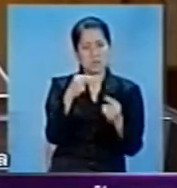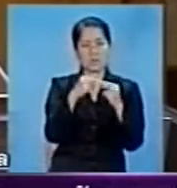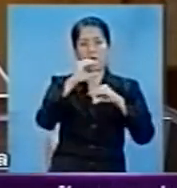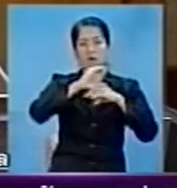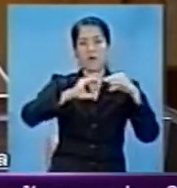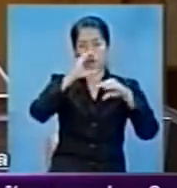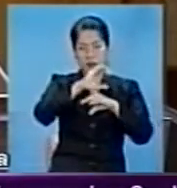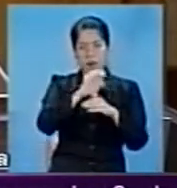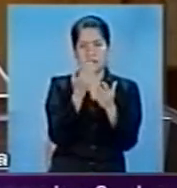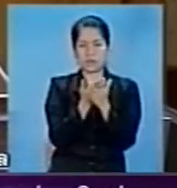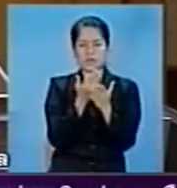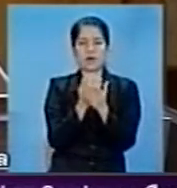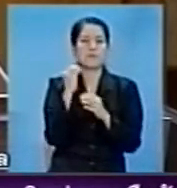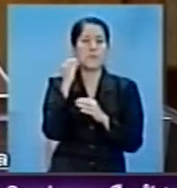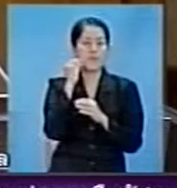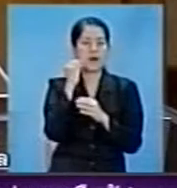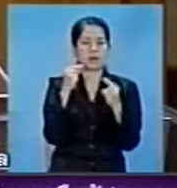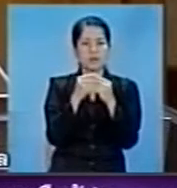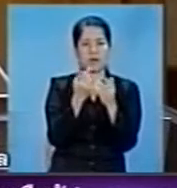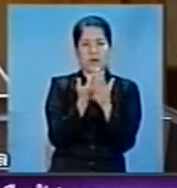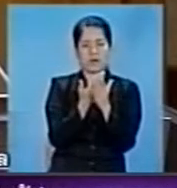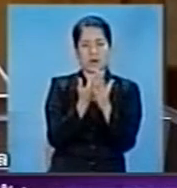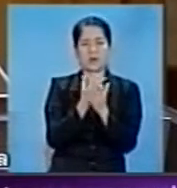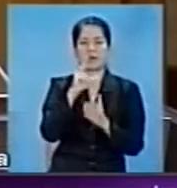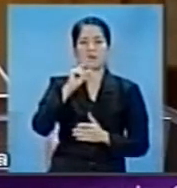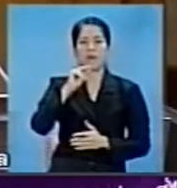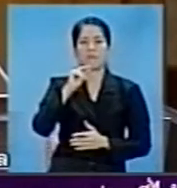านรักษาพยาบาล30บาท